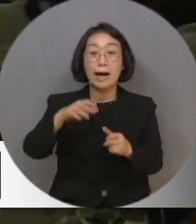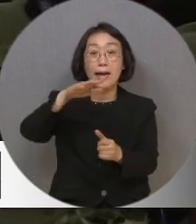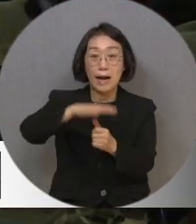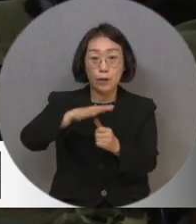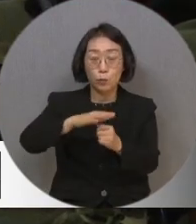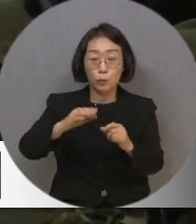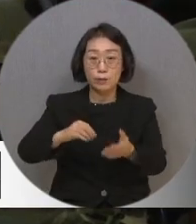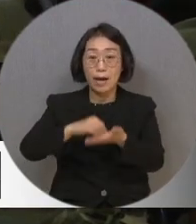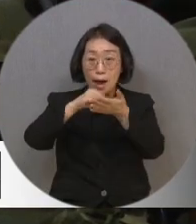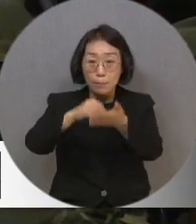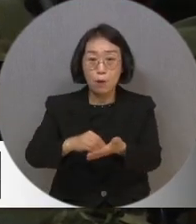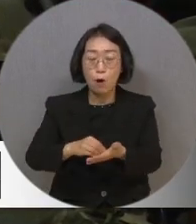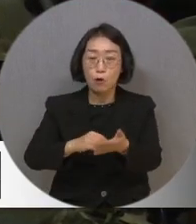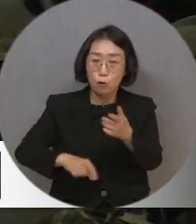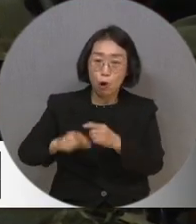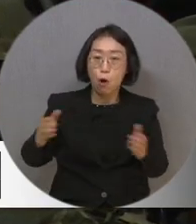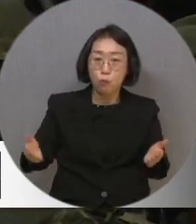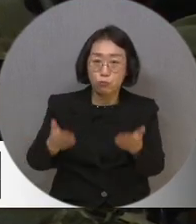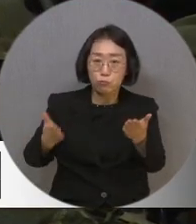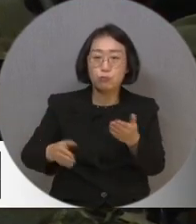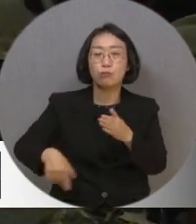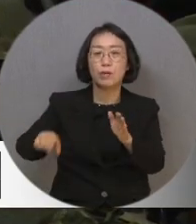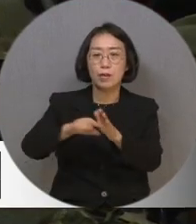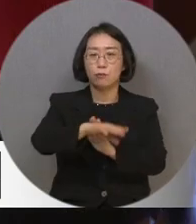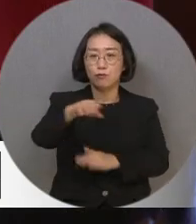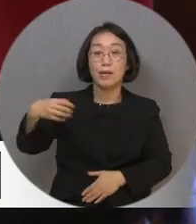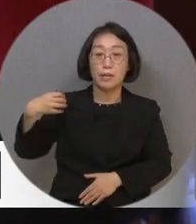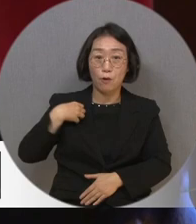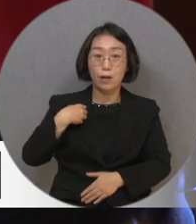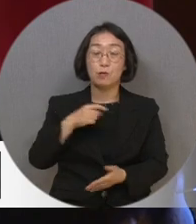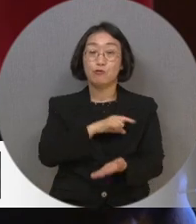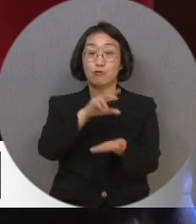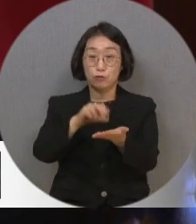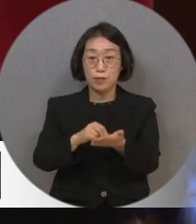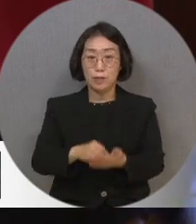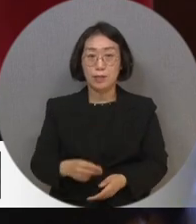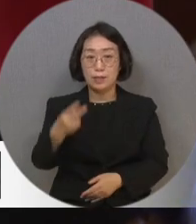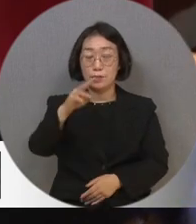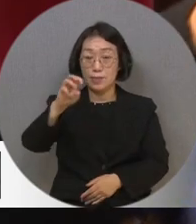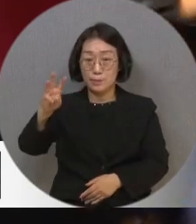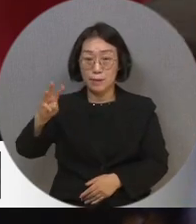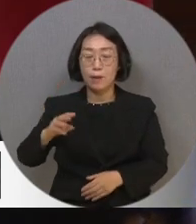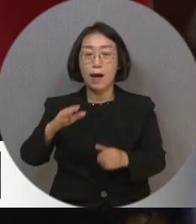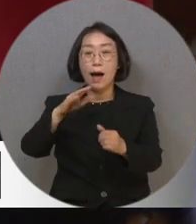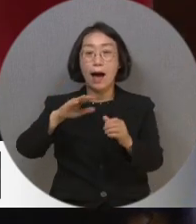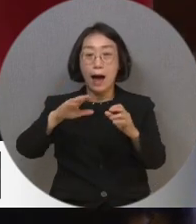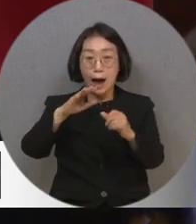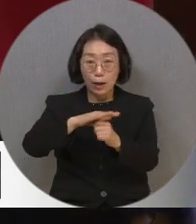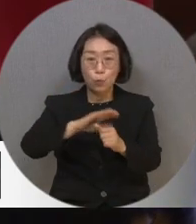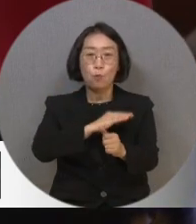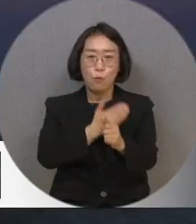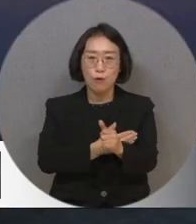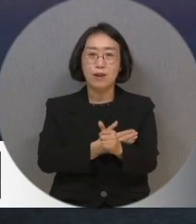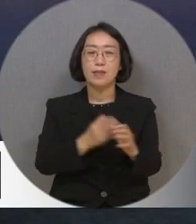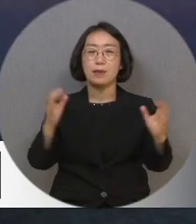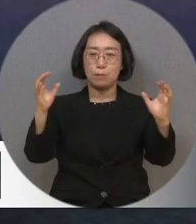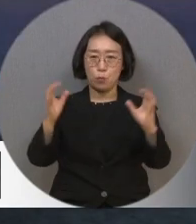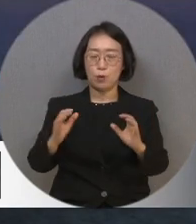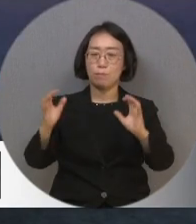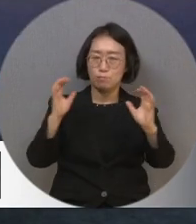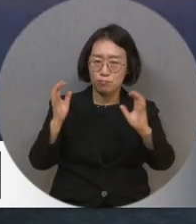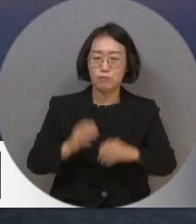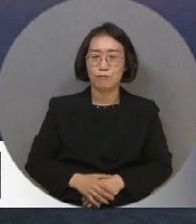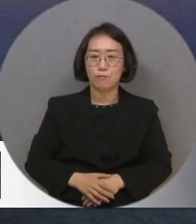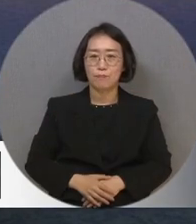참여 활성화를 위한 우리들의 역할이라는 주제로 2023 아동권리 컨퍼런스가 열렸습니다. 세이브